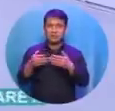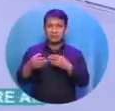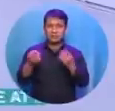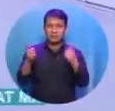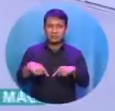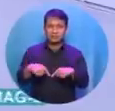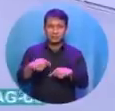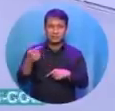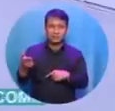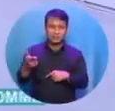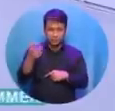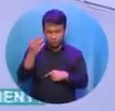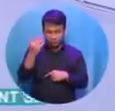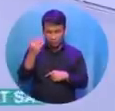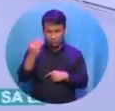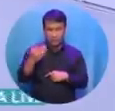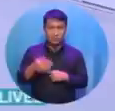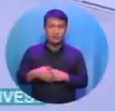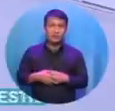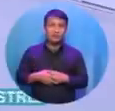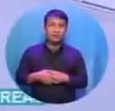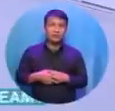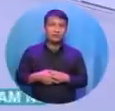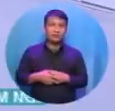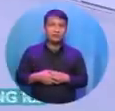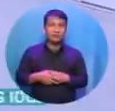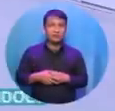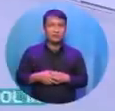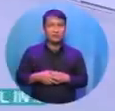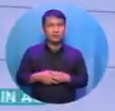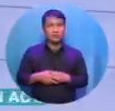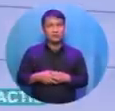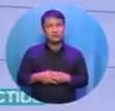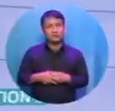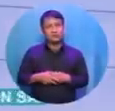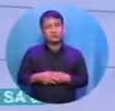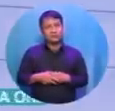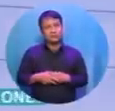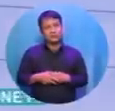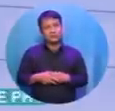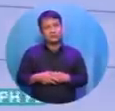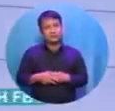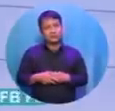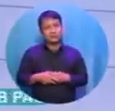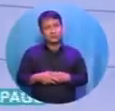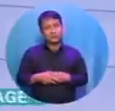iho? Bakit? Ayun. Ha?